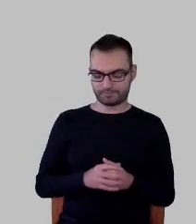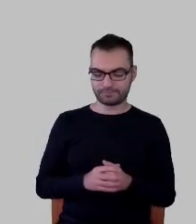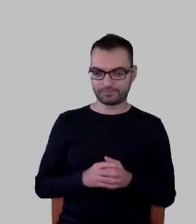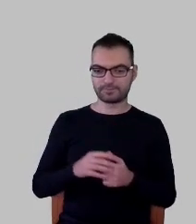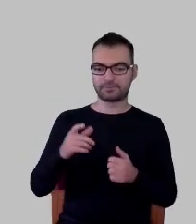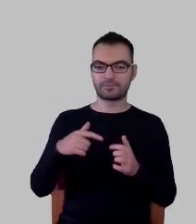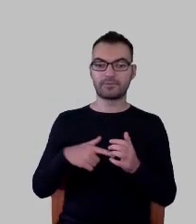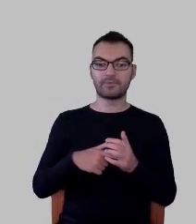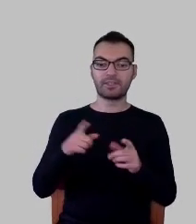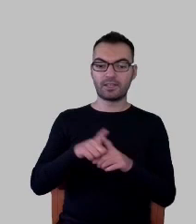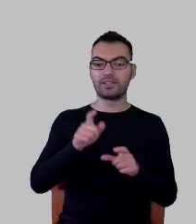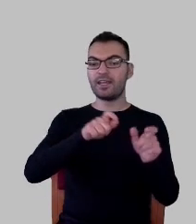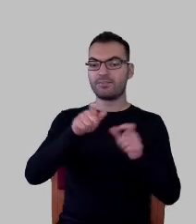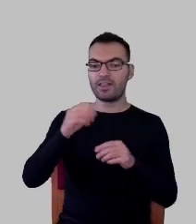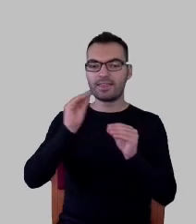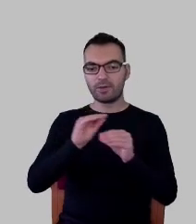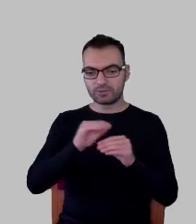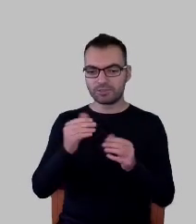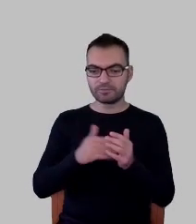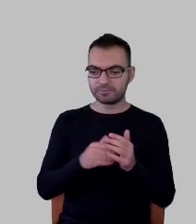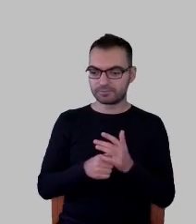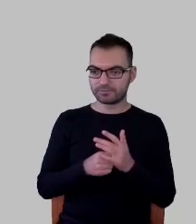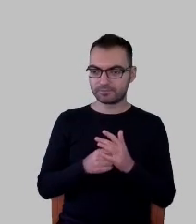rewalidacyjno-wychowawczych, indywidualnego nauczania i